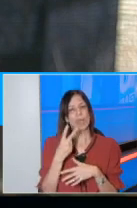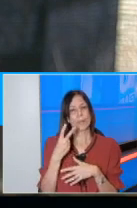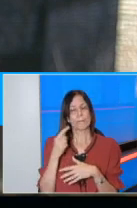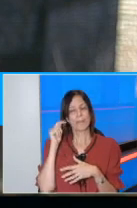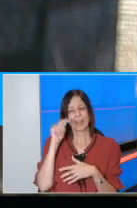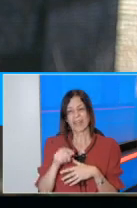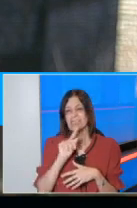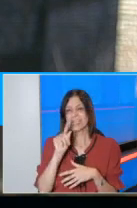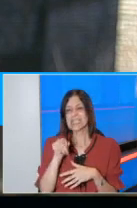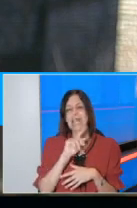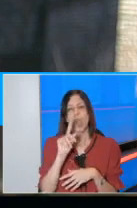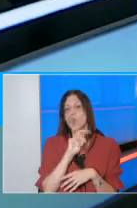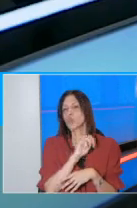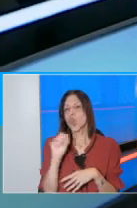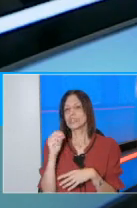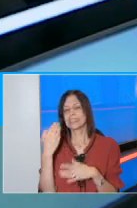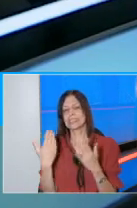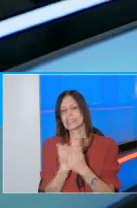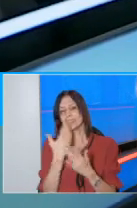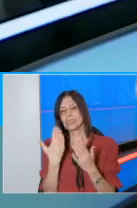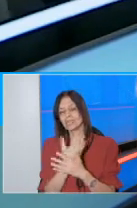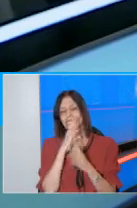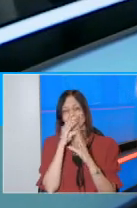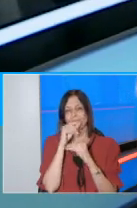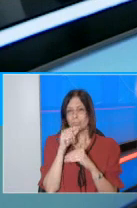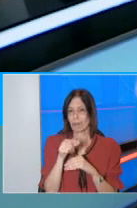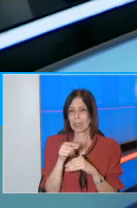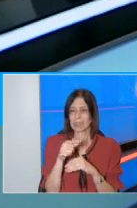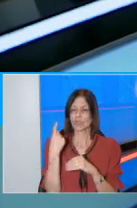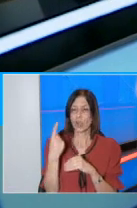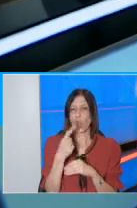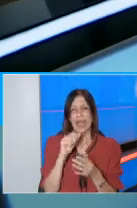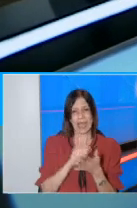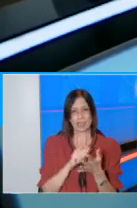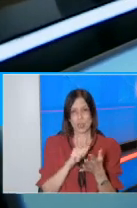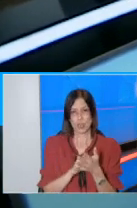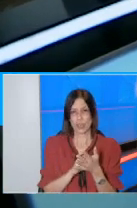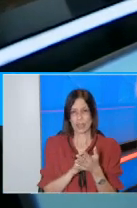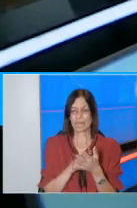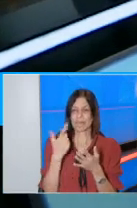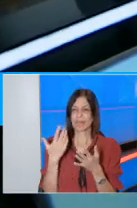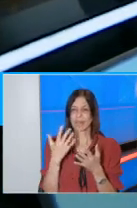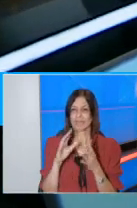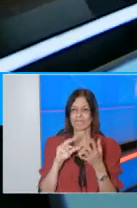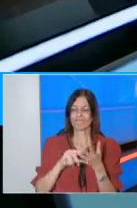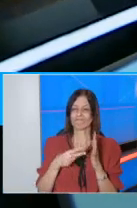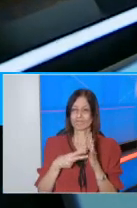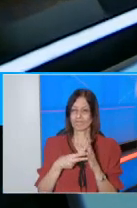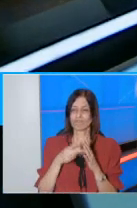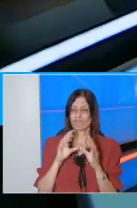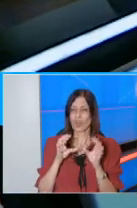לא נושא שהוא בכותרות של כל עיתוני ומהדורות בעולם,